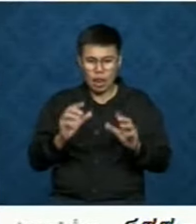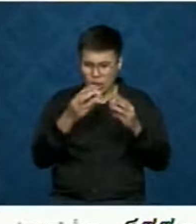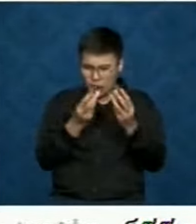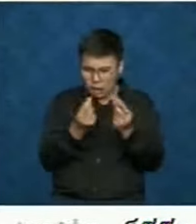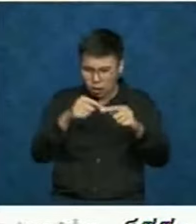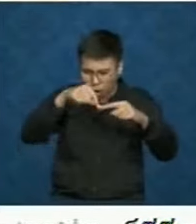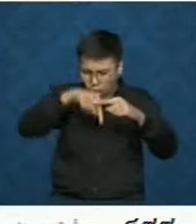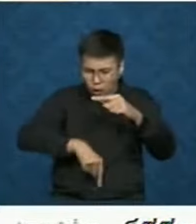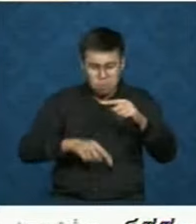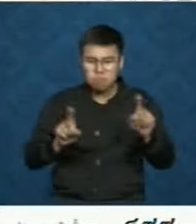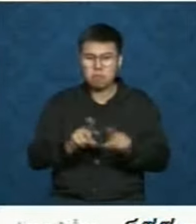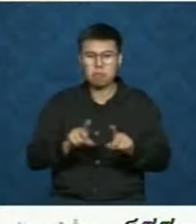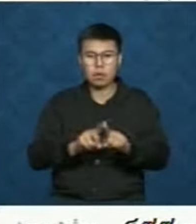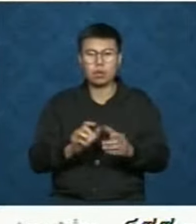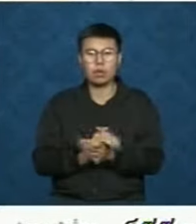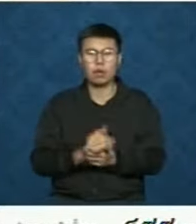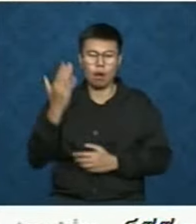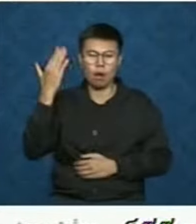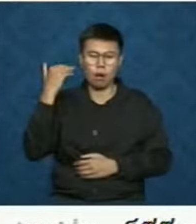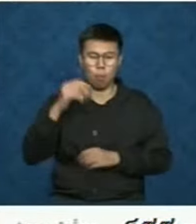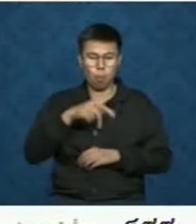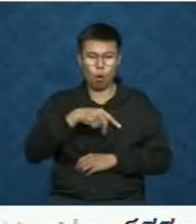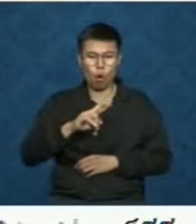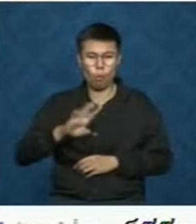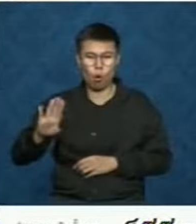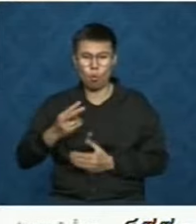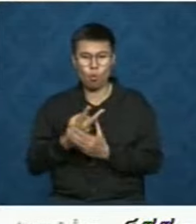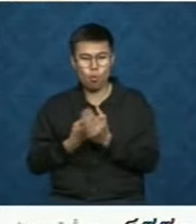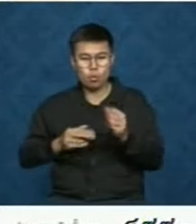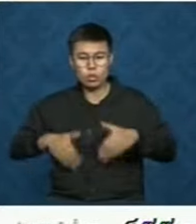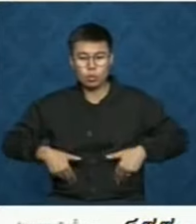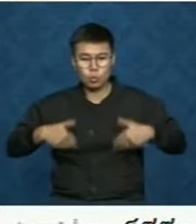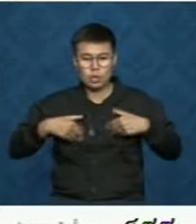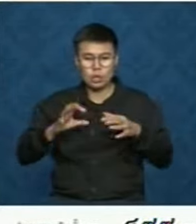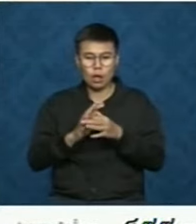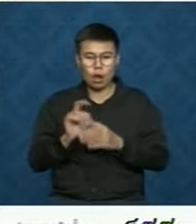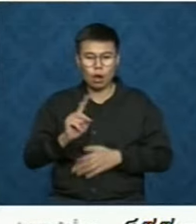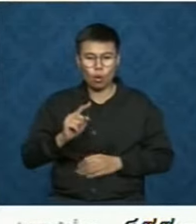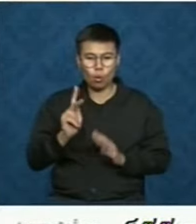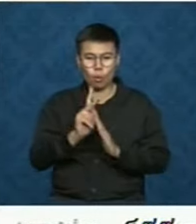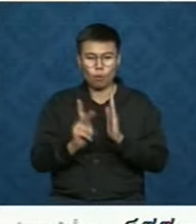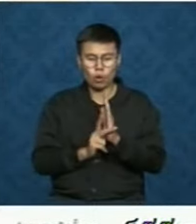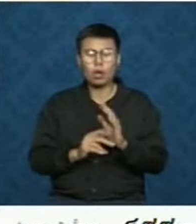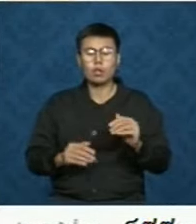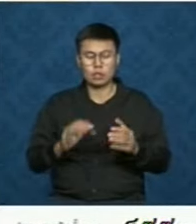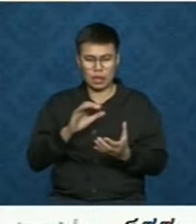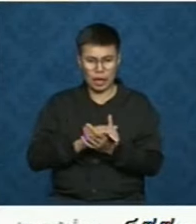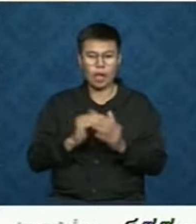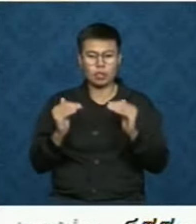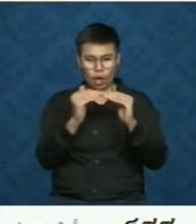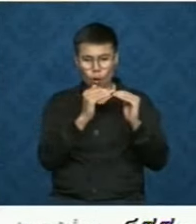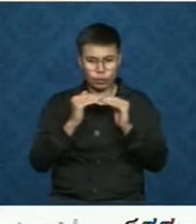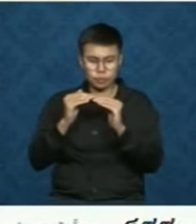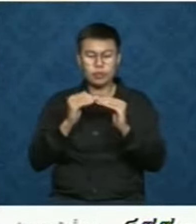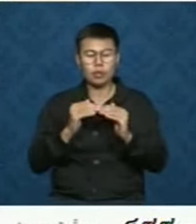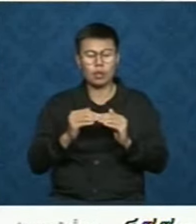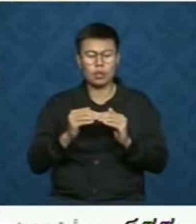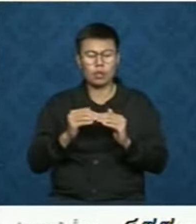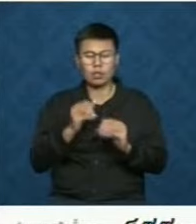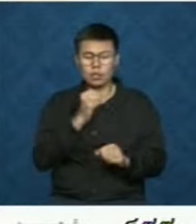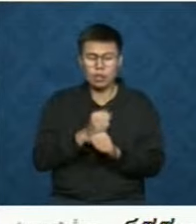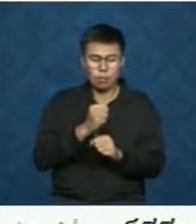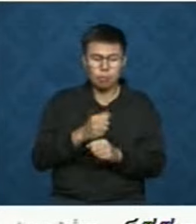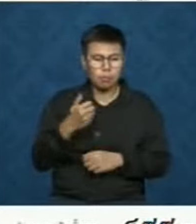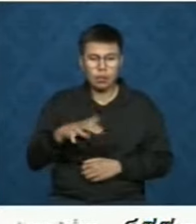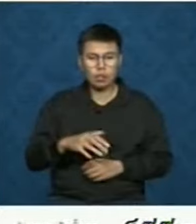เหมือนกันสมัยที่แล้วท่านประธานจำได้มั้ยครับพรบคู่ชีวิตกับประมวลกฎหมายแพ่งนพาณิชย์สมรสเท่าเทียมประกบกันไม่ได้เลยด้วยซ้ำ